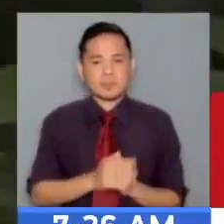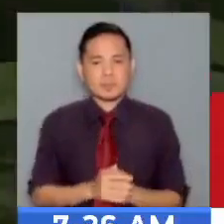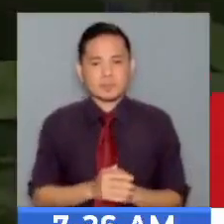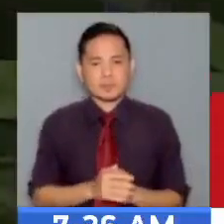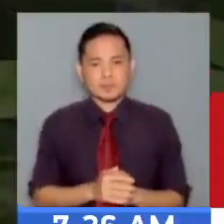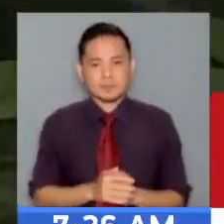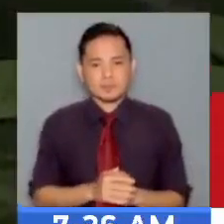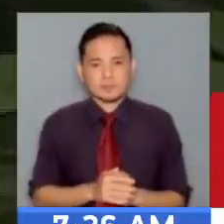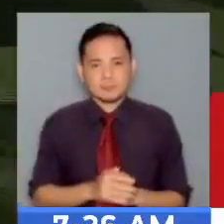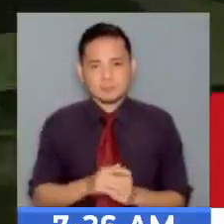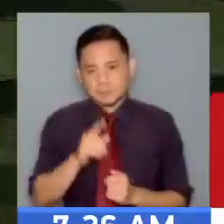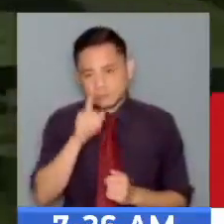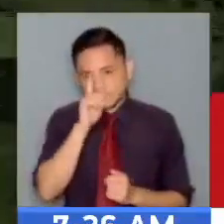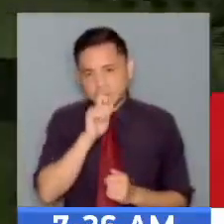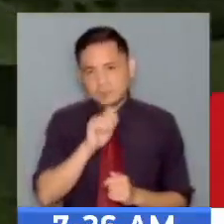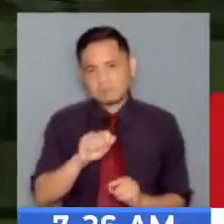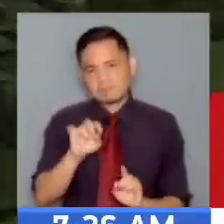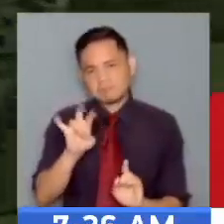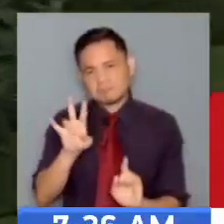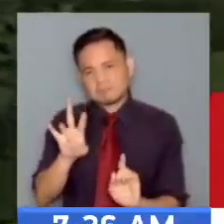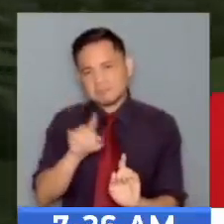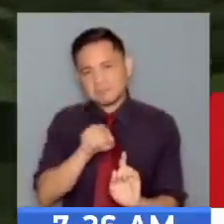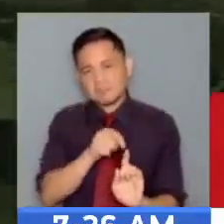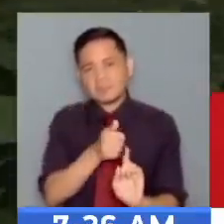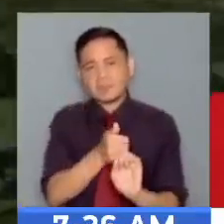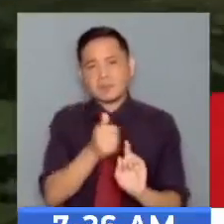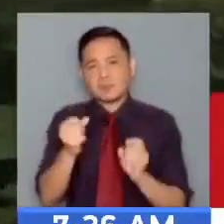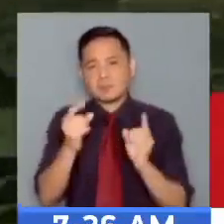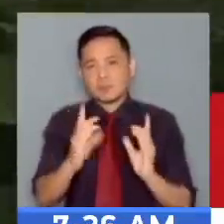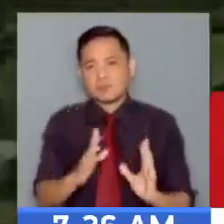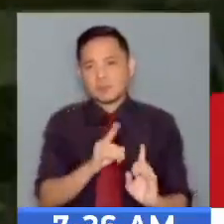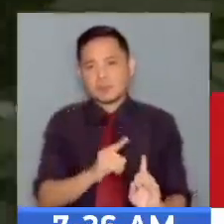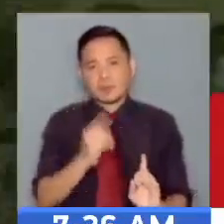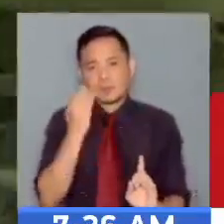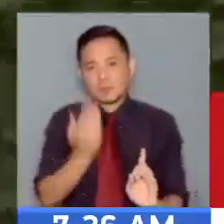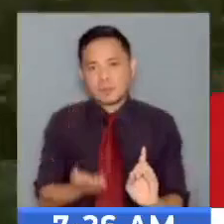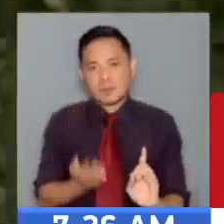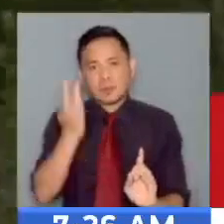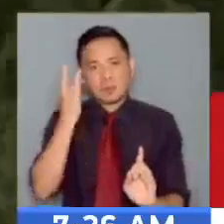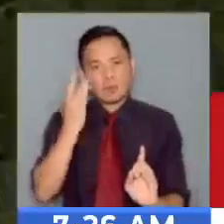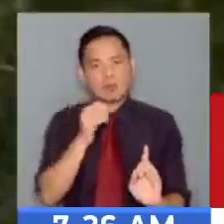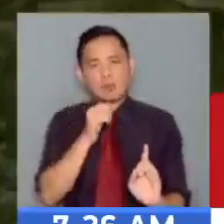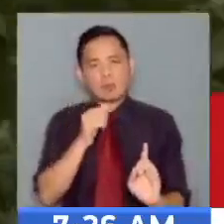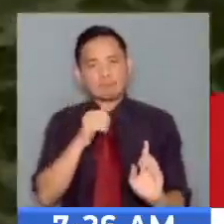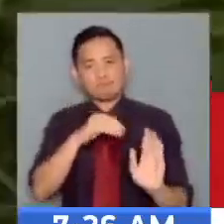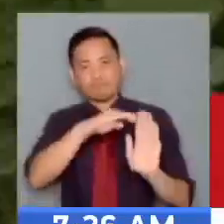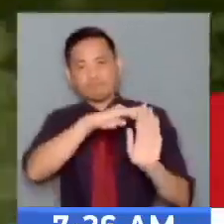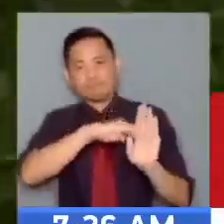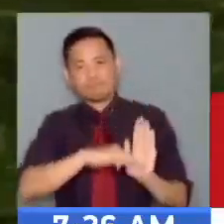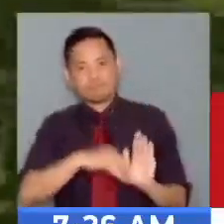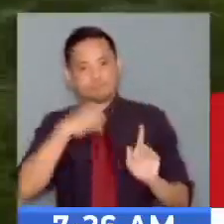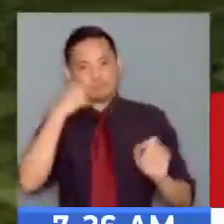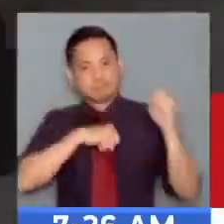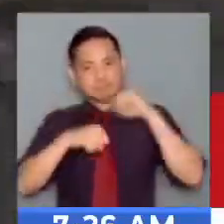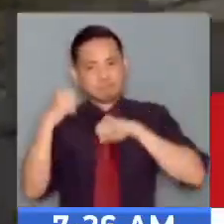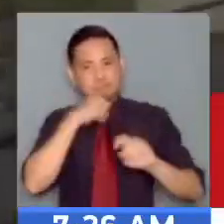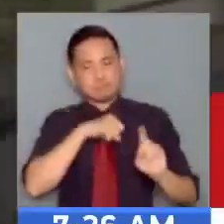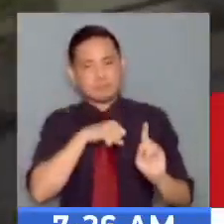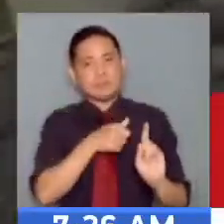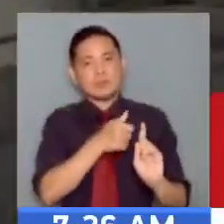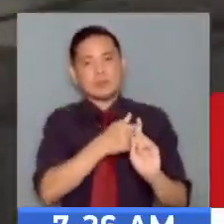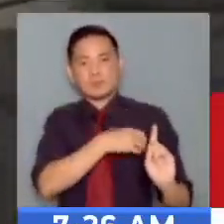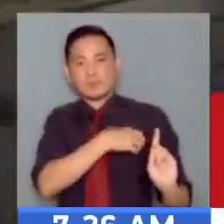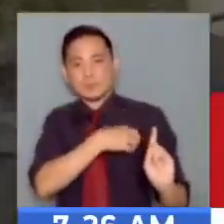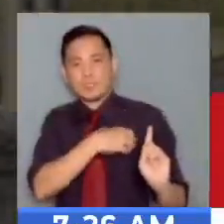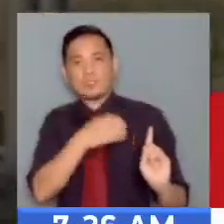driver. Hindi raw sumunod ang driver ng sabihan ng pulis na itabi ang kanyang sasakyan. Iniimbestigahan na ng mga otoridad ang pulis na bumaril. Wala